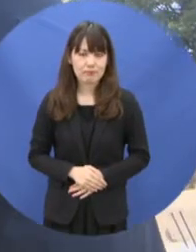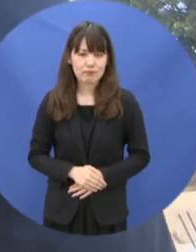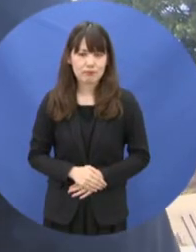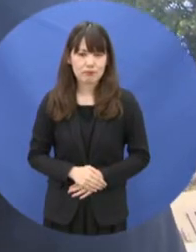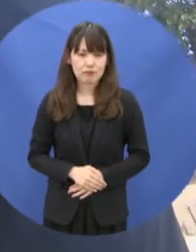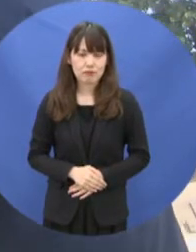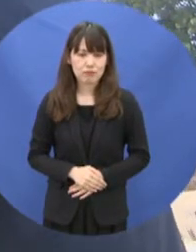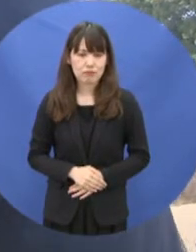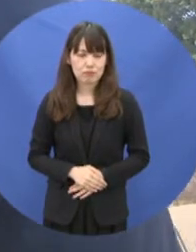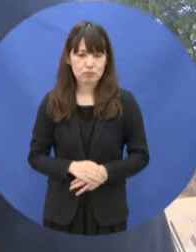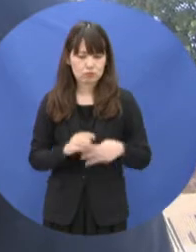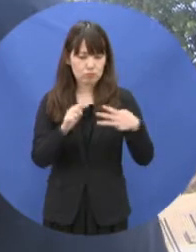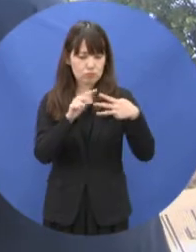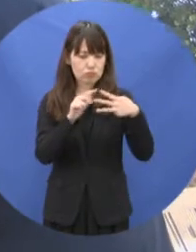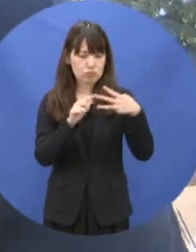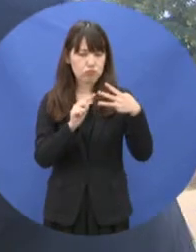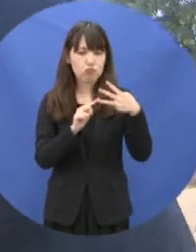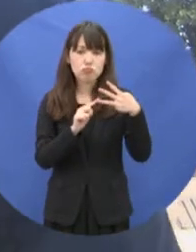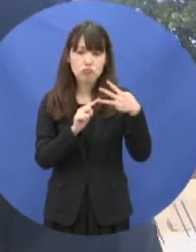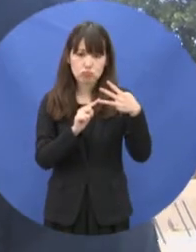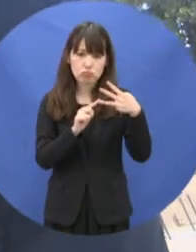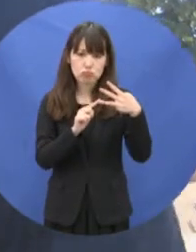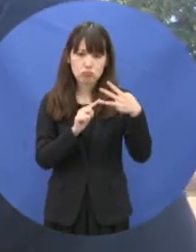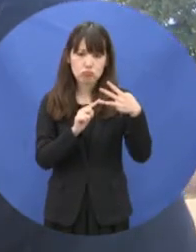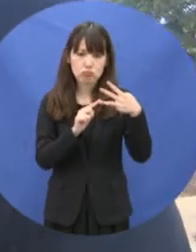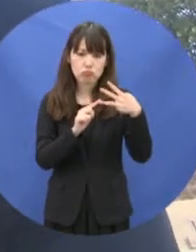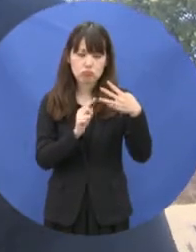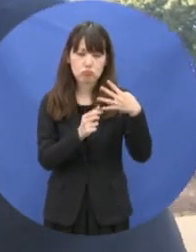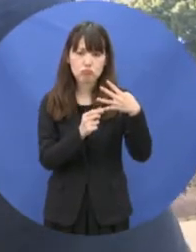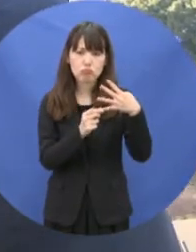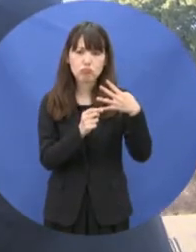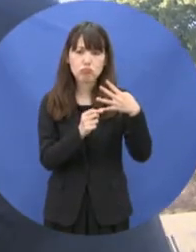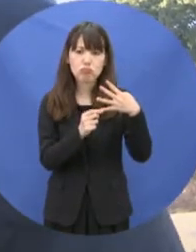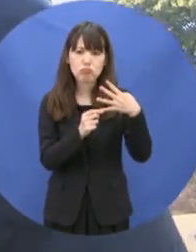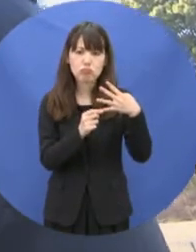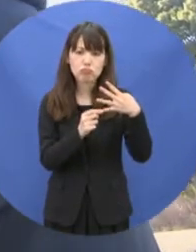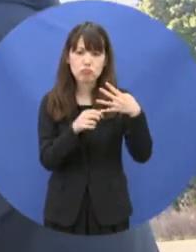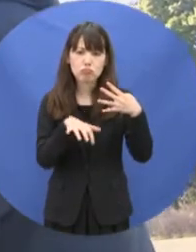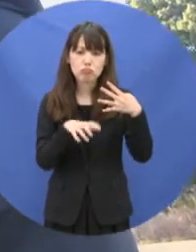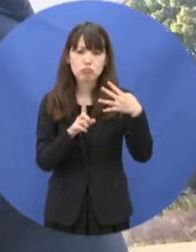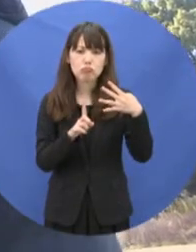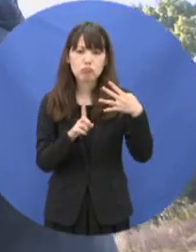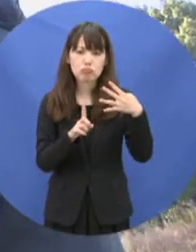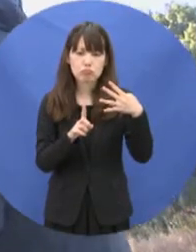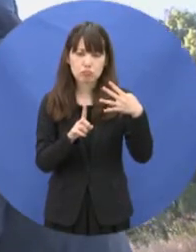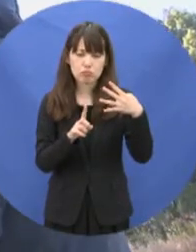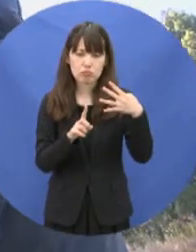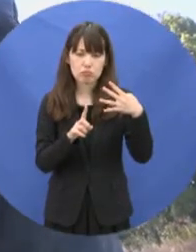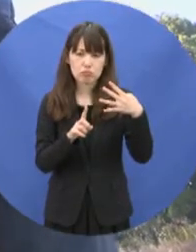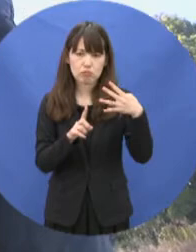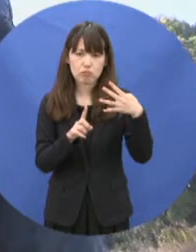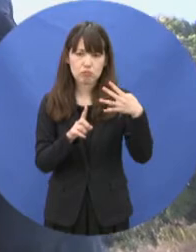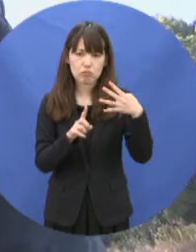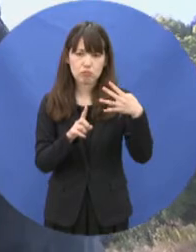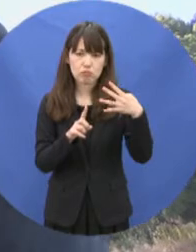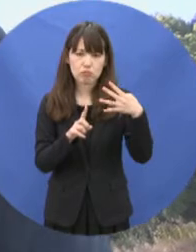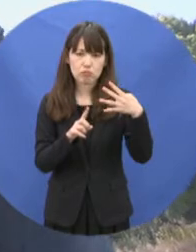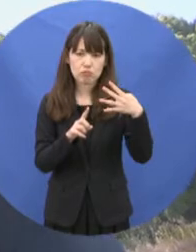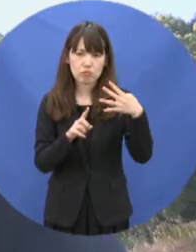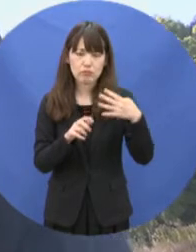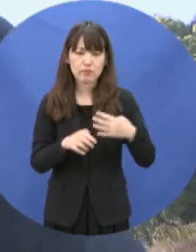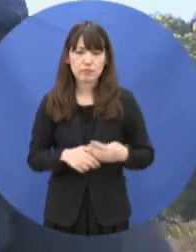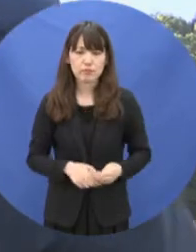で、これが3つですよね。 そうですね。 でも4つあるんですよね。 あるんです。 おー、行け、掘り下げ